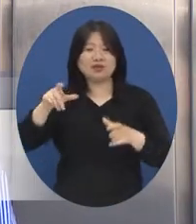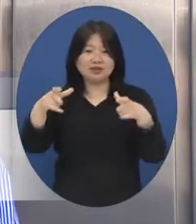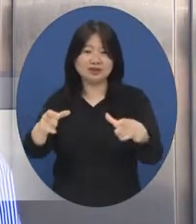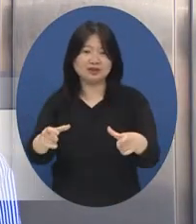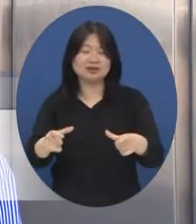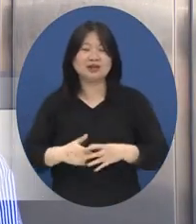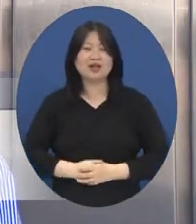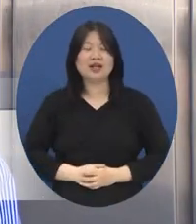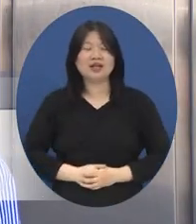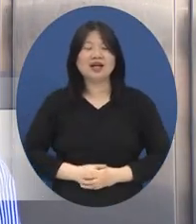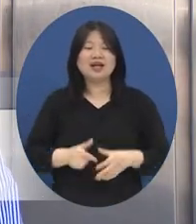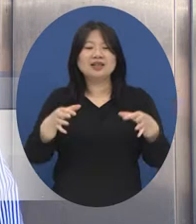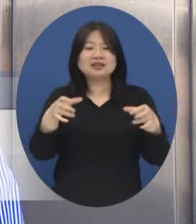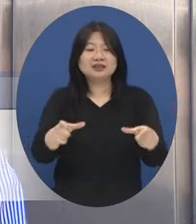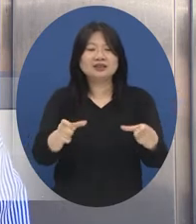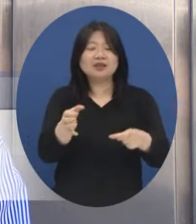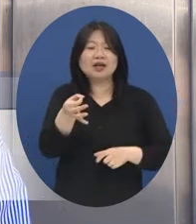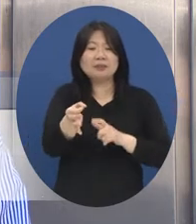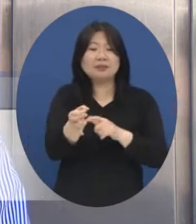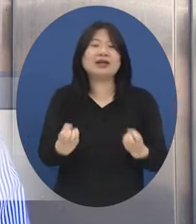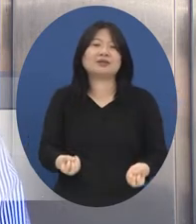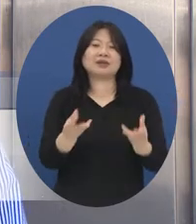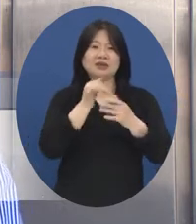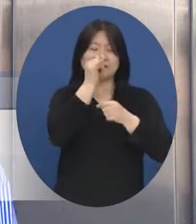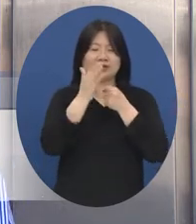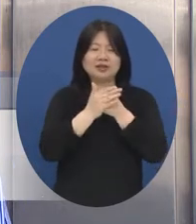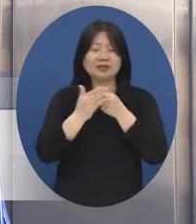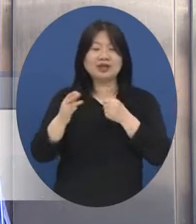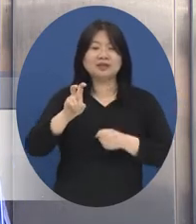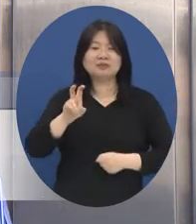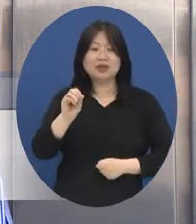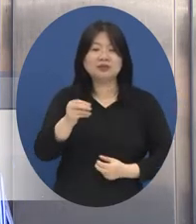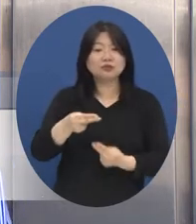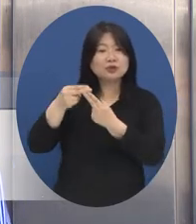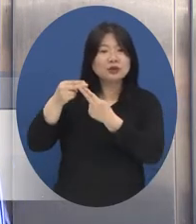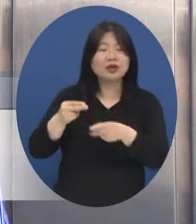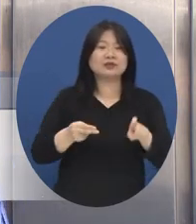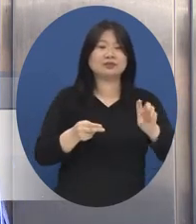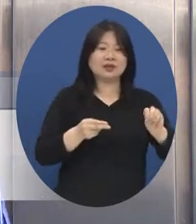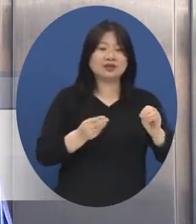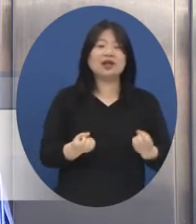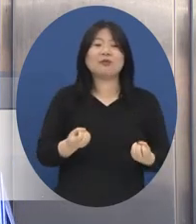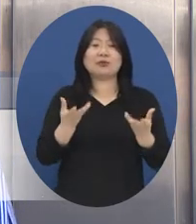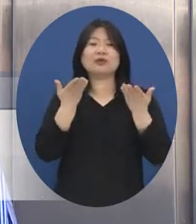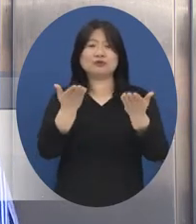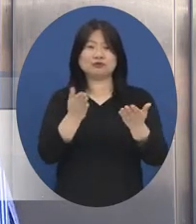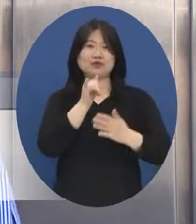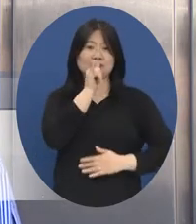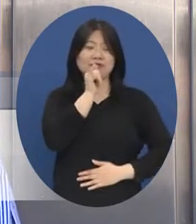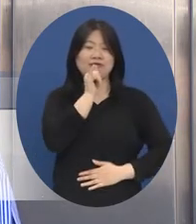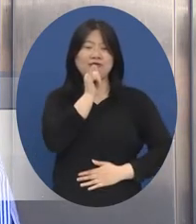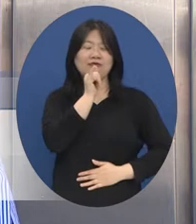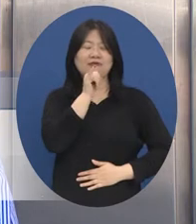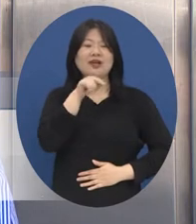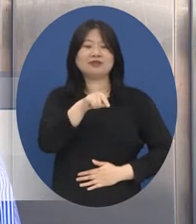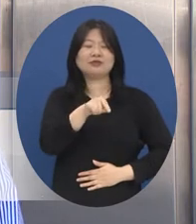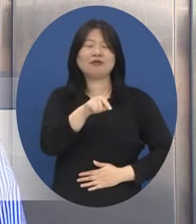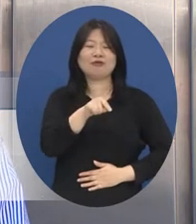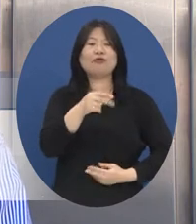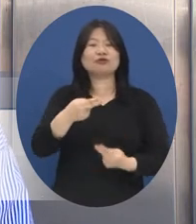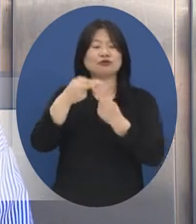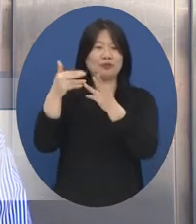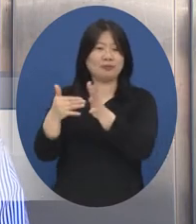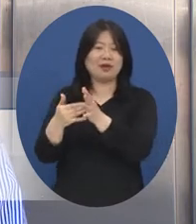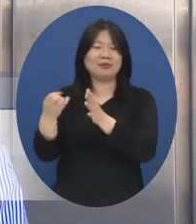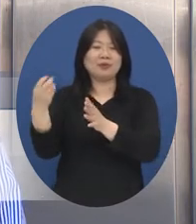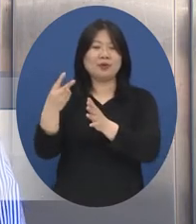화성시에서 그 지역화폐 이벤트로 해가지고 20만 원 충전하면 10만 원 이렇게 이벤트로 주는 게 있었어요. 그것도 충전을